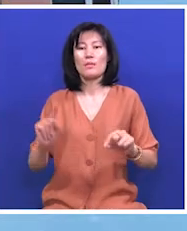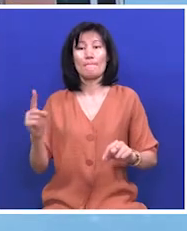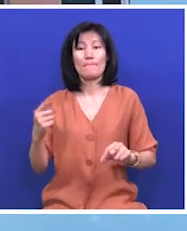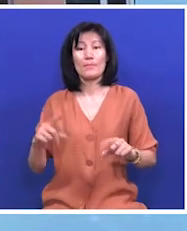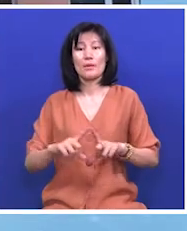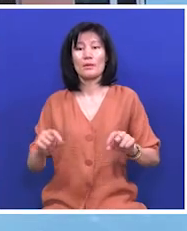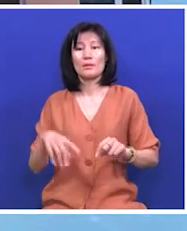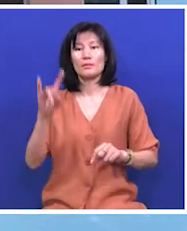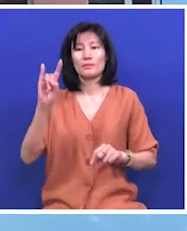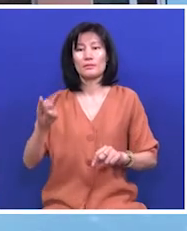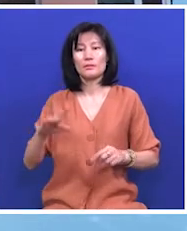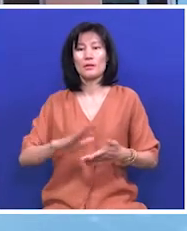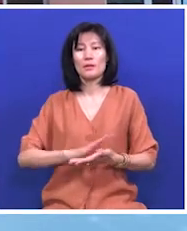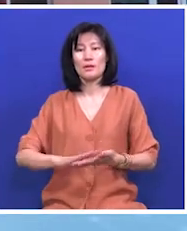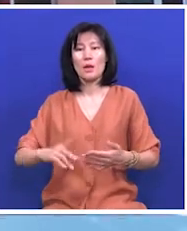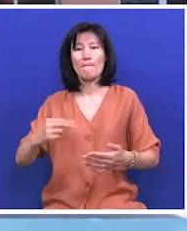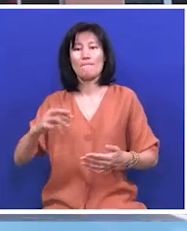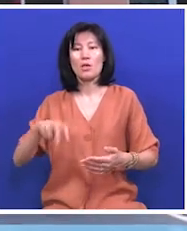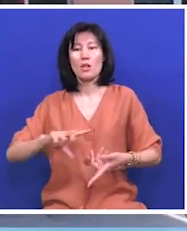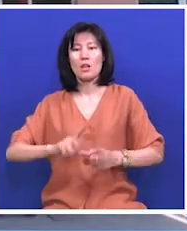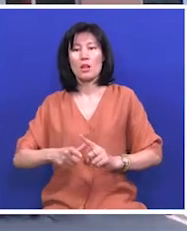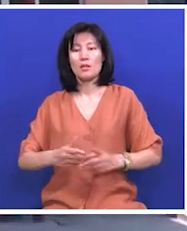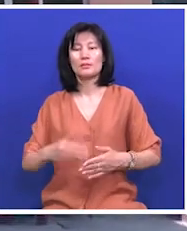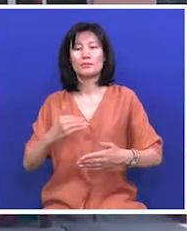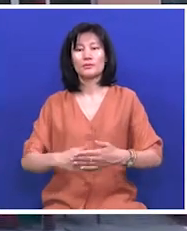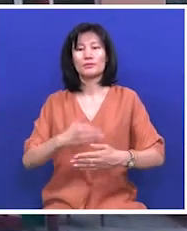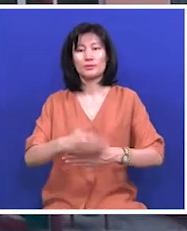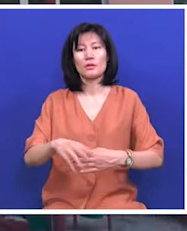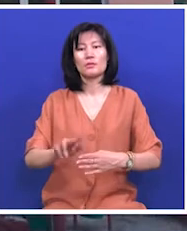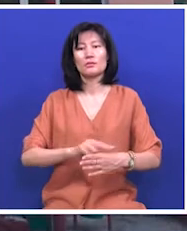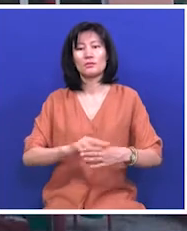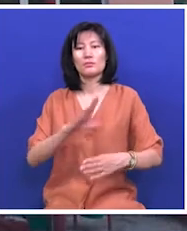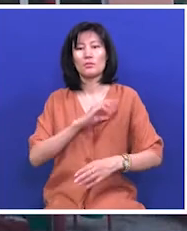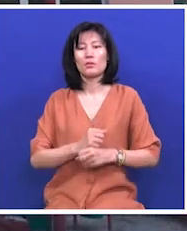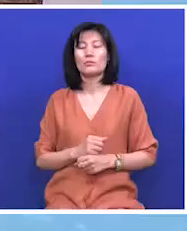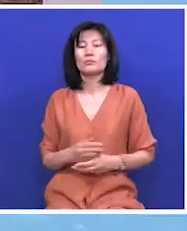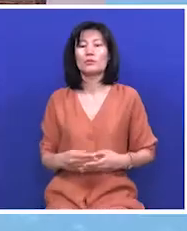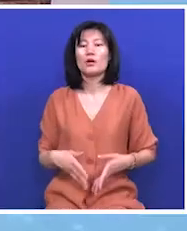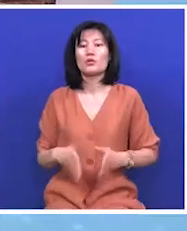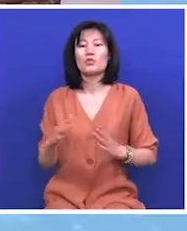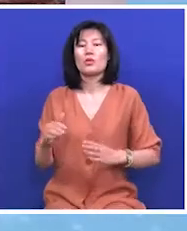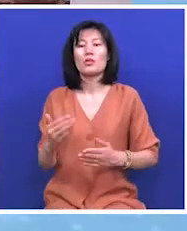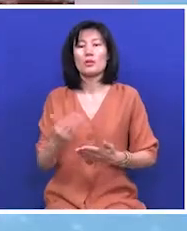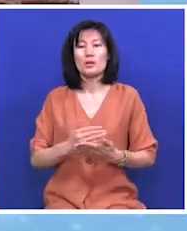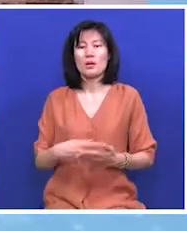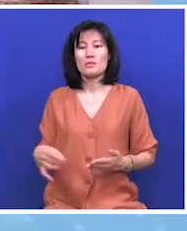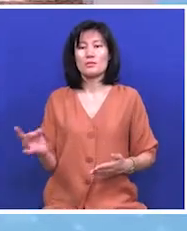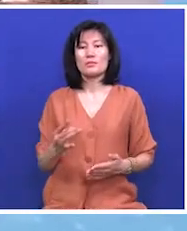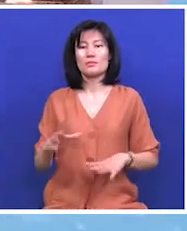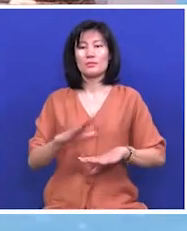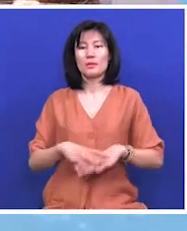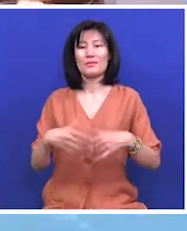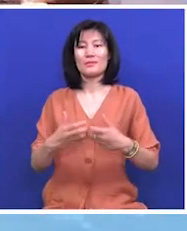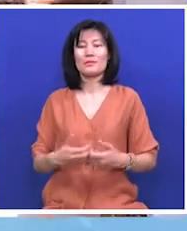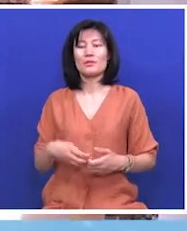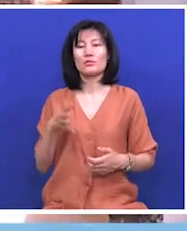пен бір балабақшада терезе, еден ауыстыру, ішкі және сыртқы келбетін әрлеу жұмыстары жүргізілуде. ол үшін жол картасы бойынша